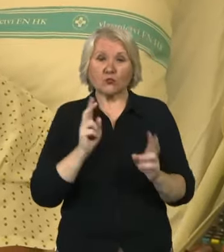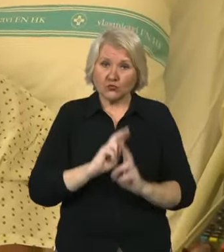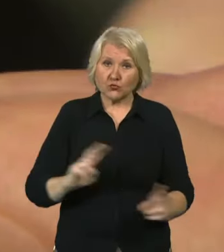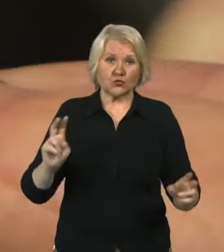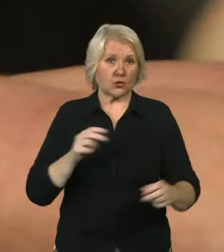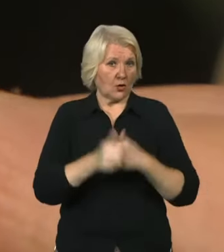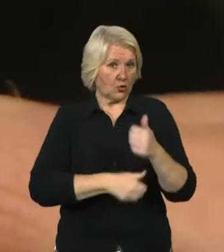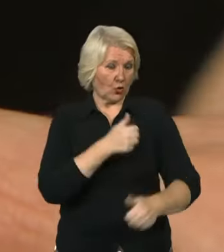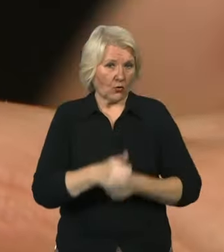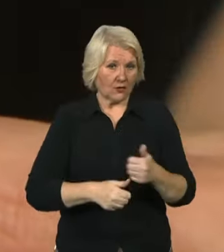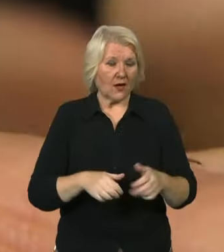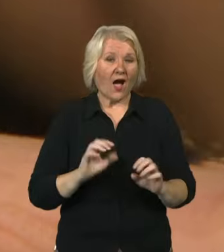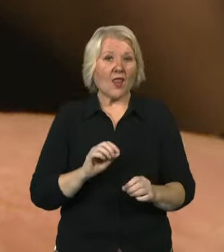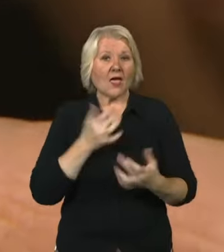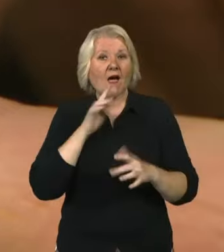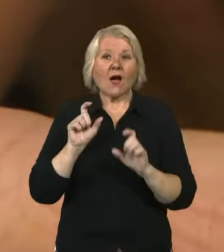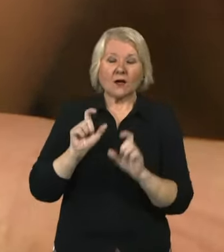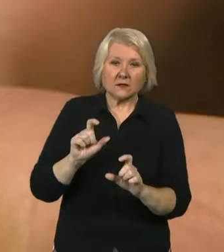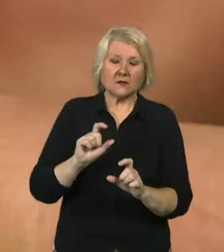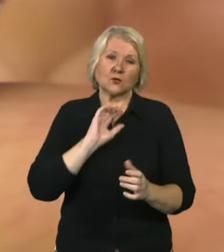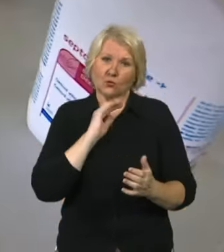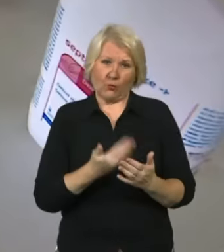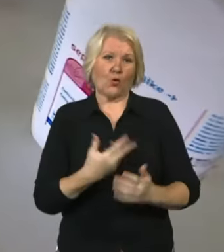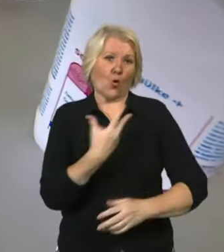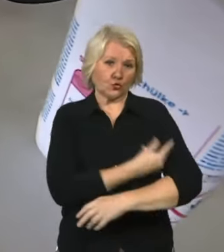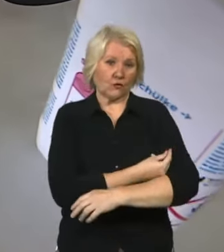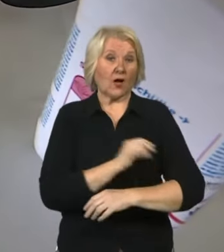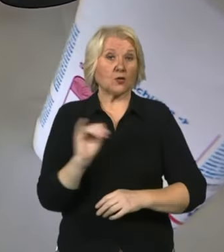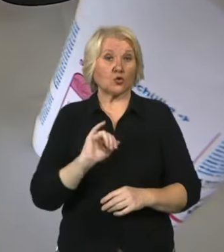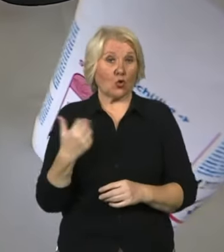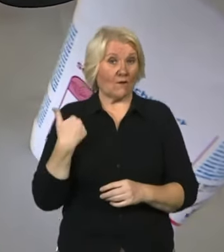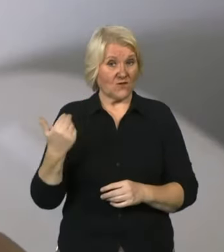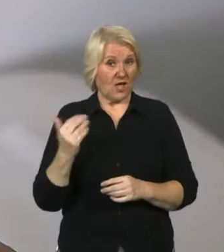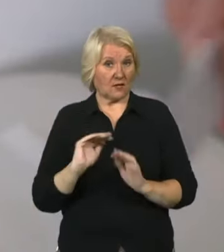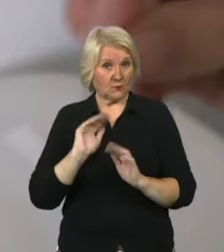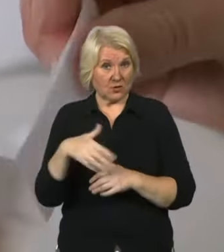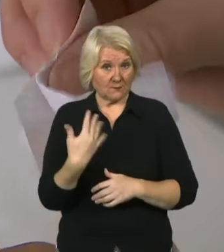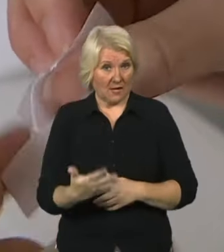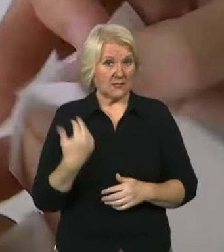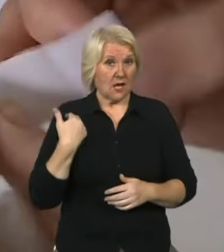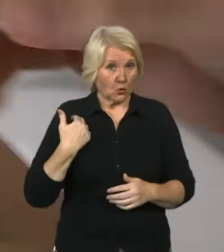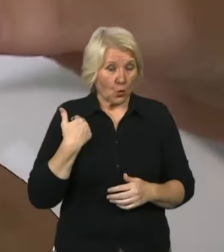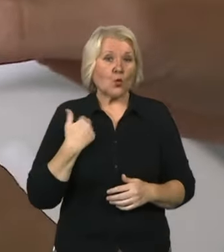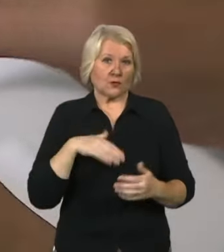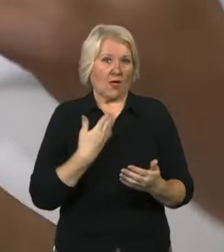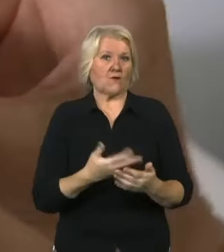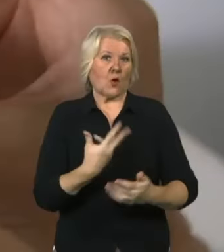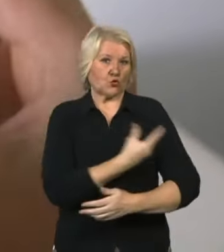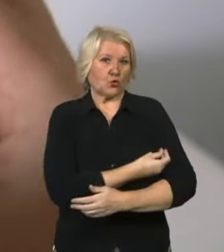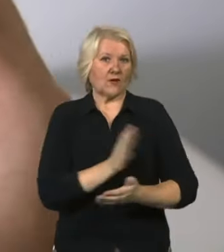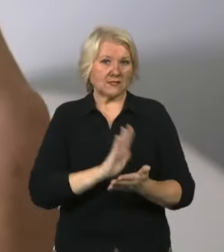může hlavně očkování. Pro lidi nad 50 let je zdarma. Kateřina Lunerová a Kristýna Kolovrátková, Česká televize.